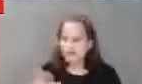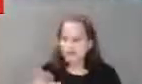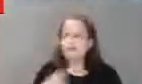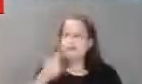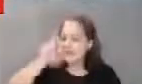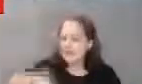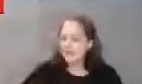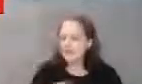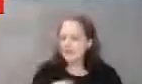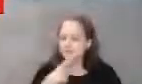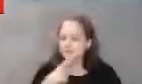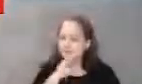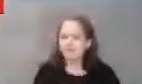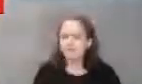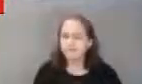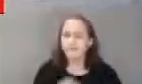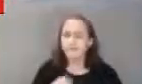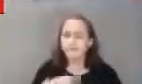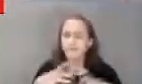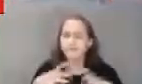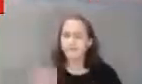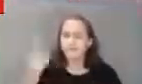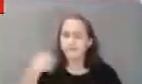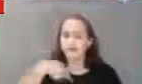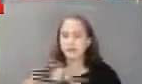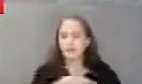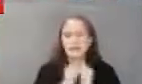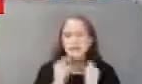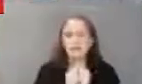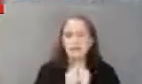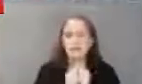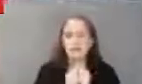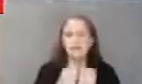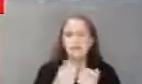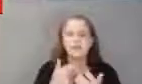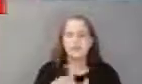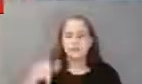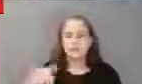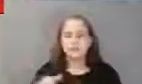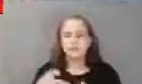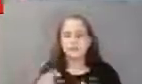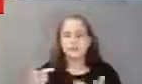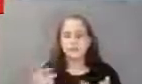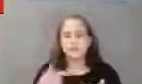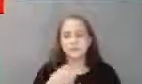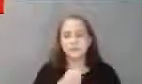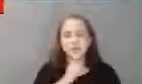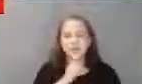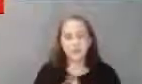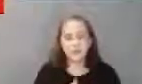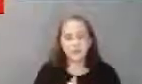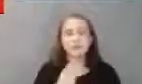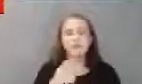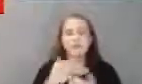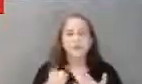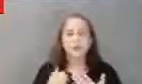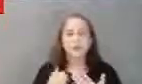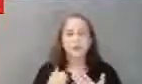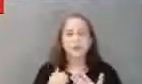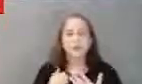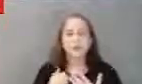Kuya! Fifi! Ingat ka, I like your shades! Darling Fifi! Anyway, sa oras na ito, once sa magkaroon, no, yes, darling, ano ba yan? Ba't inistorbo mo